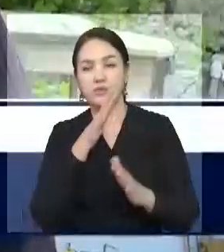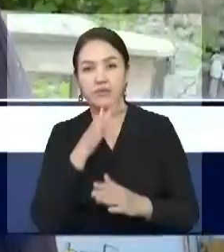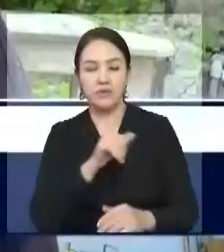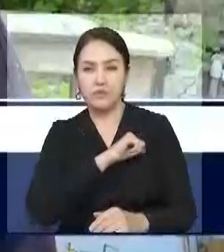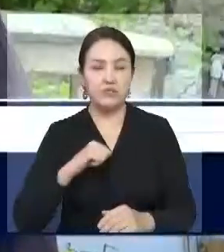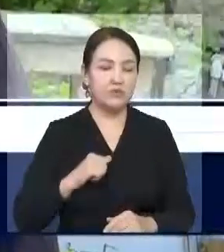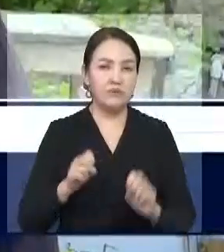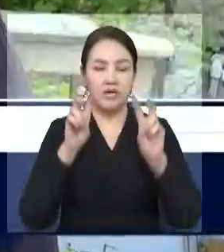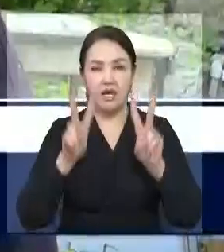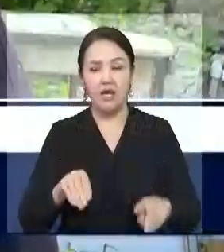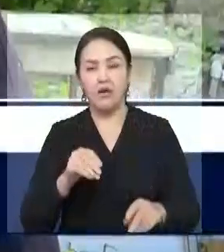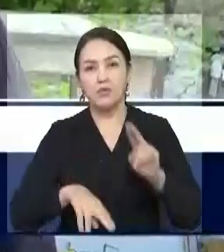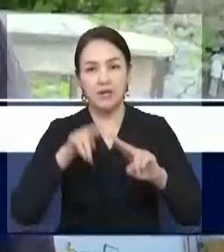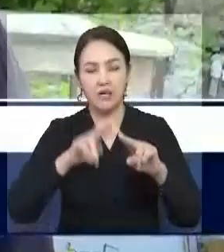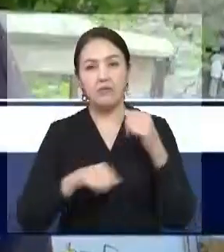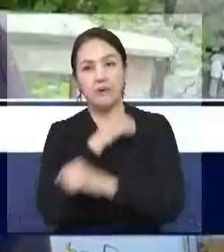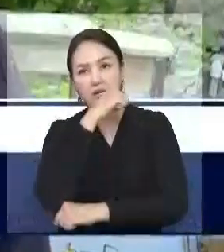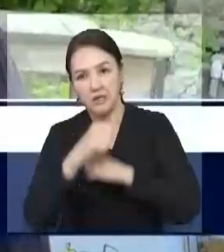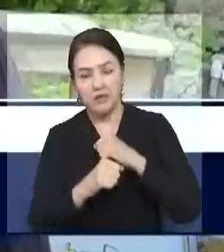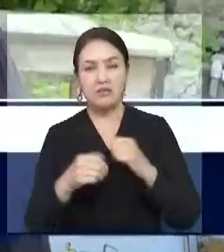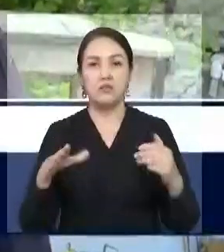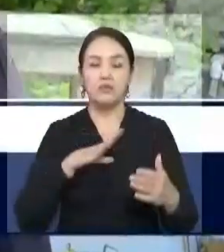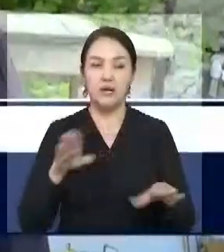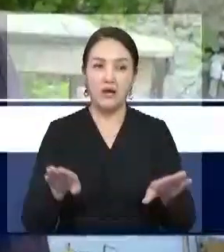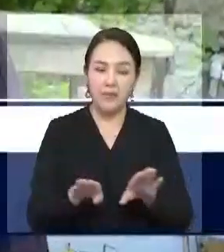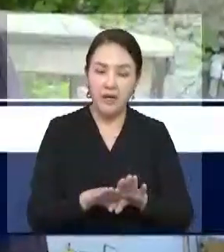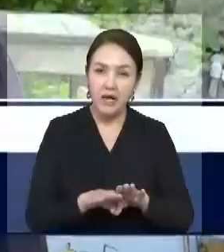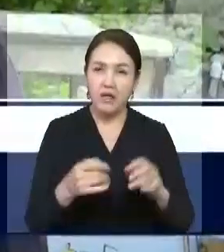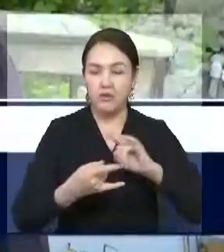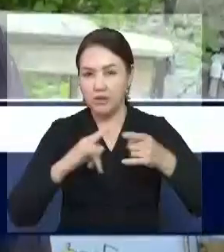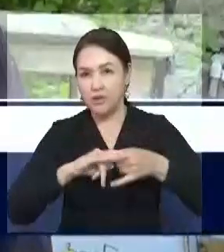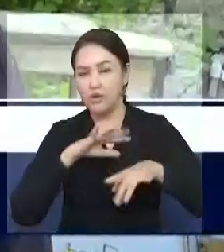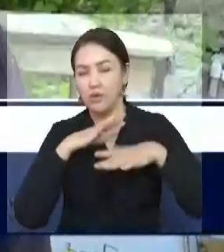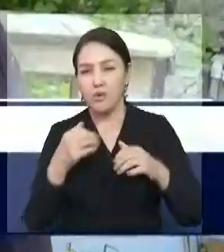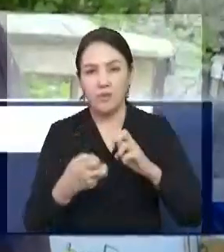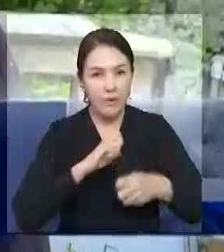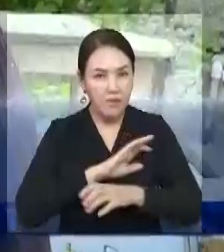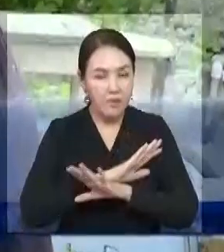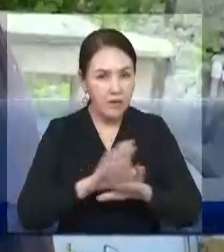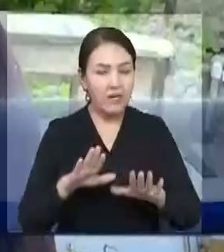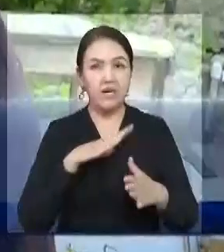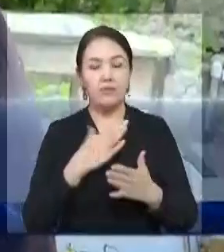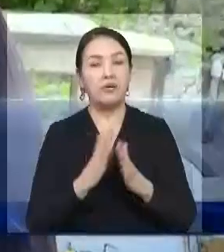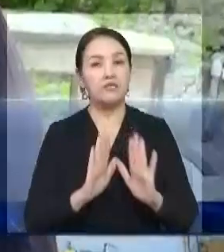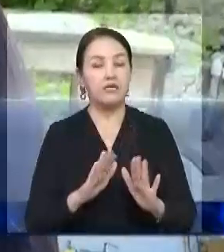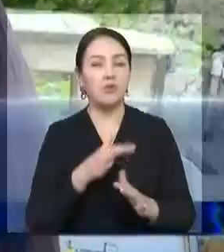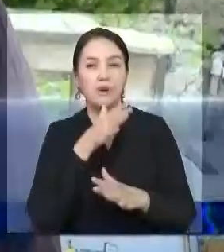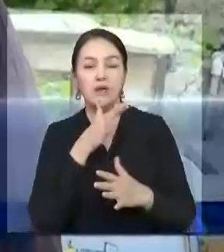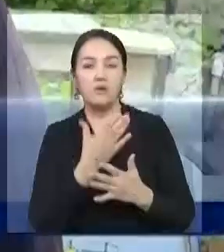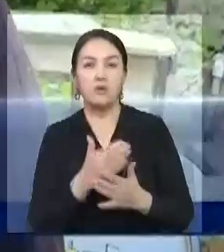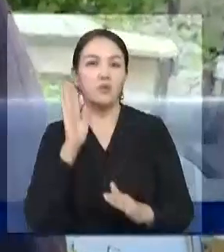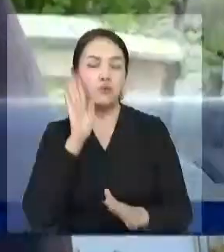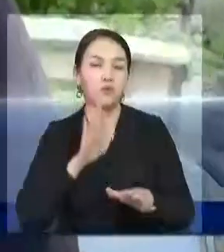өзіміз үшін арнайы жақсы құрылыс материалдарынан салдық. Сондықтан іргетасына көп зақым келмеді десем де болады. Тек біраз уақыт